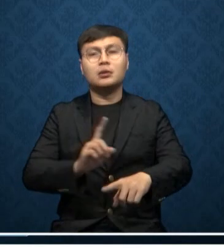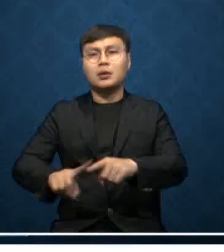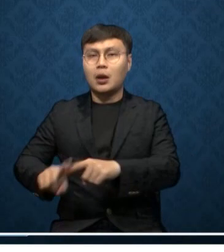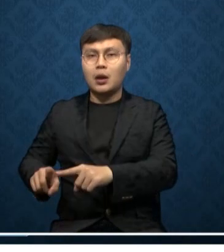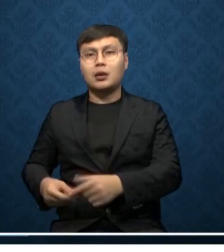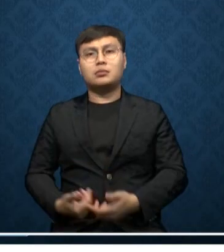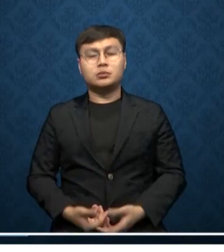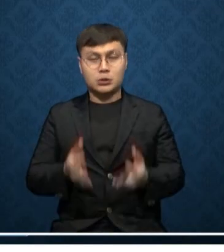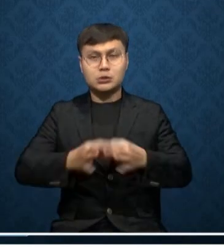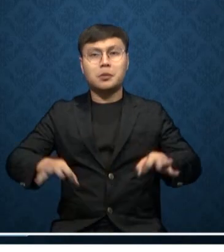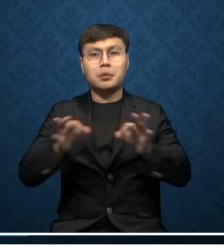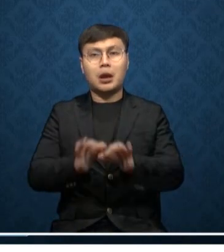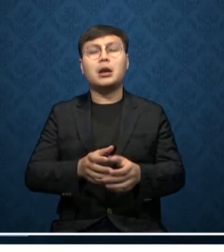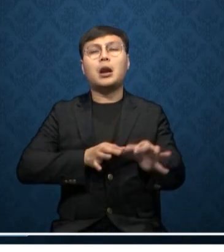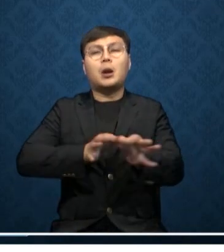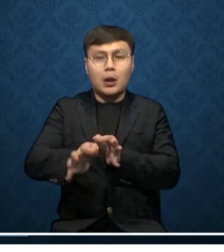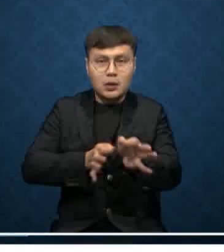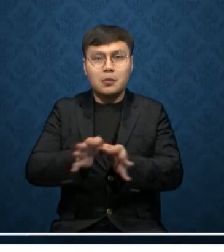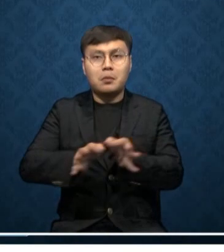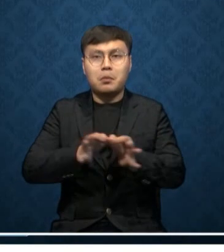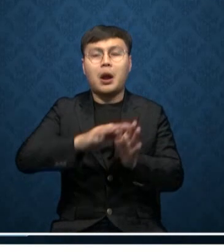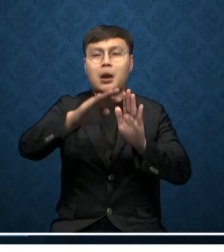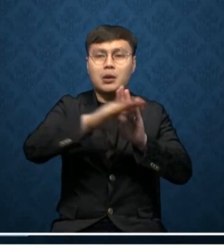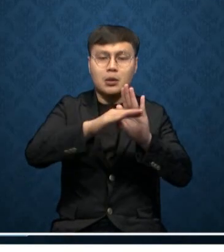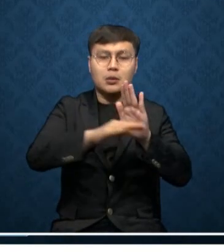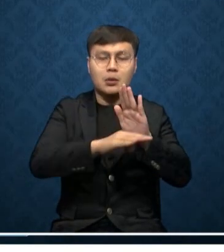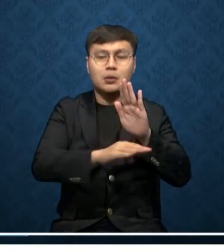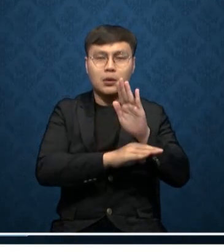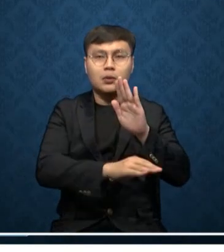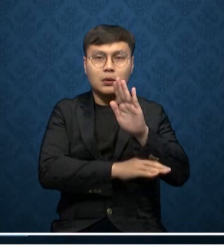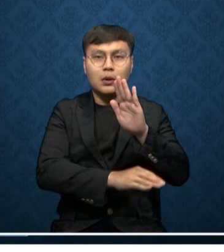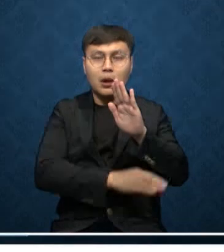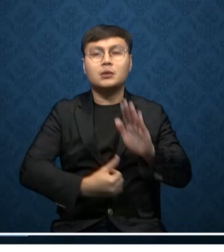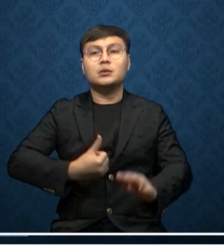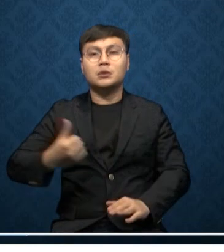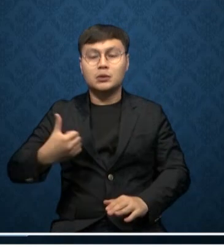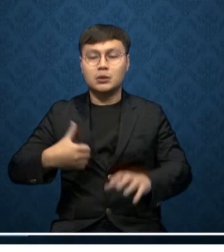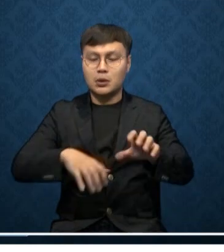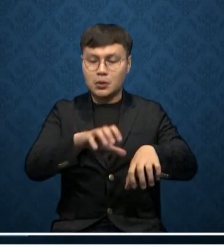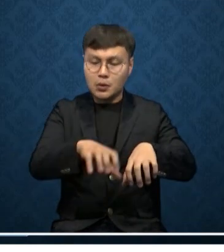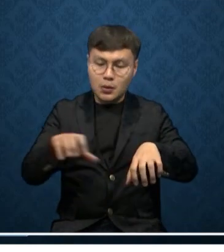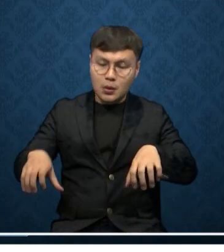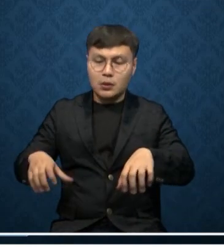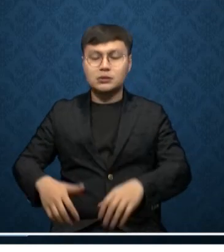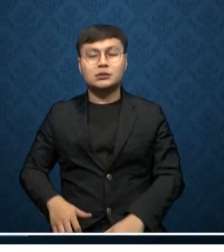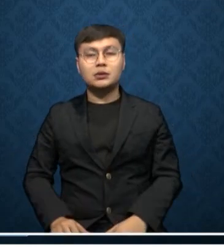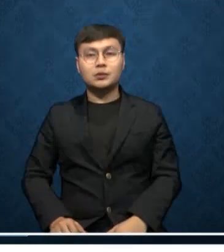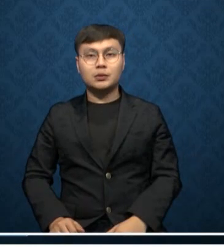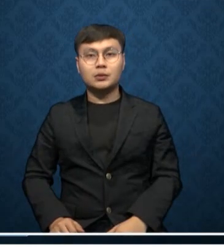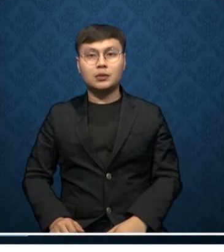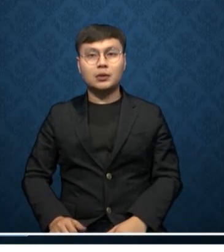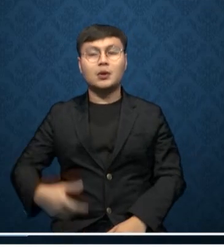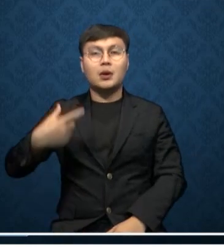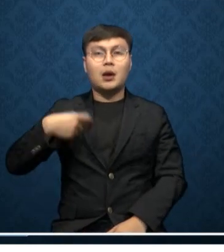ขยายผลไปยังขั้นตอนอื่นๆในหน่วยงานอื่นๆในชั้นตำรวจในชั้นอัยการ